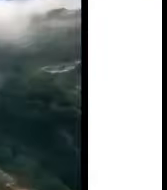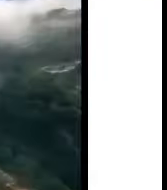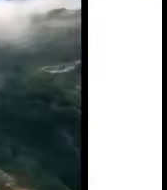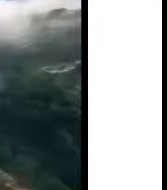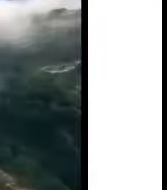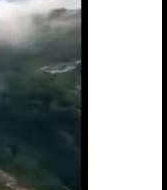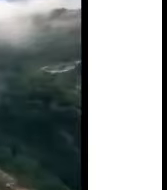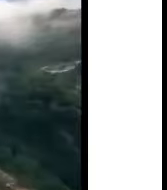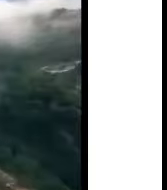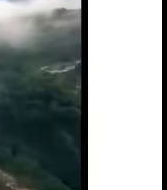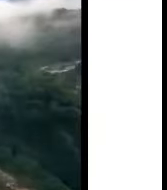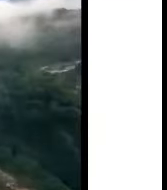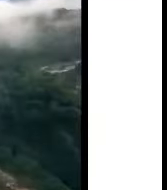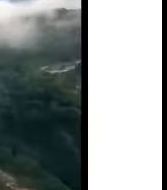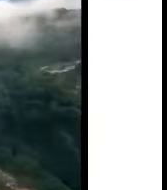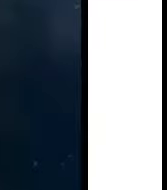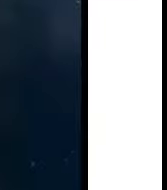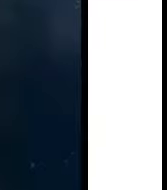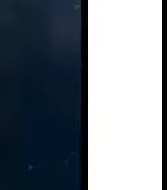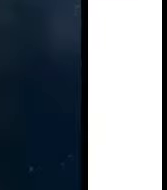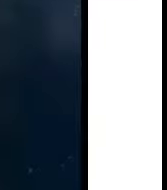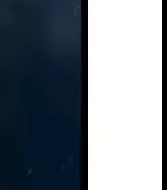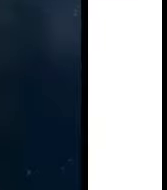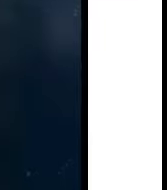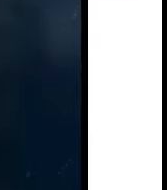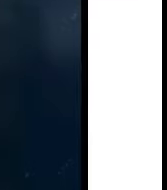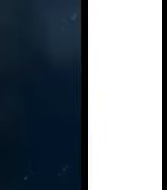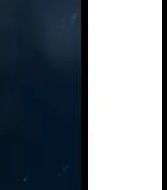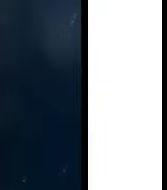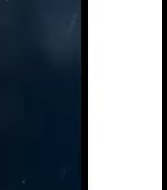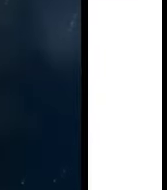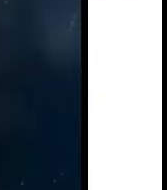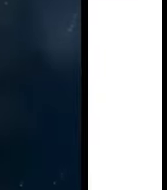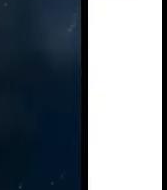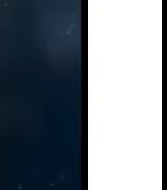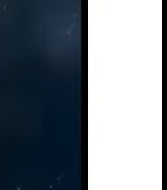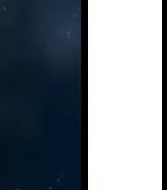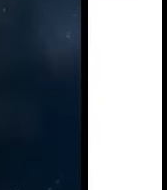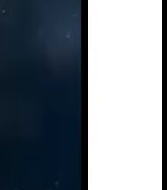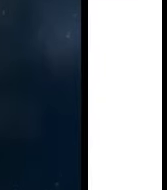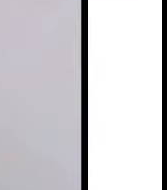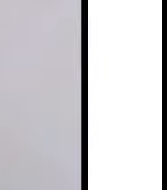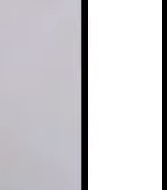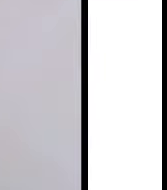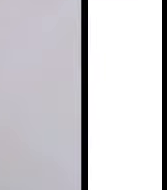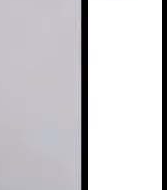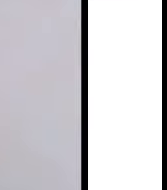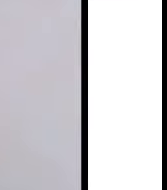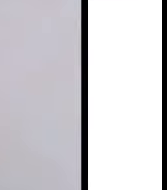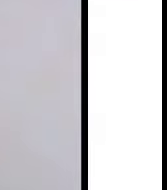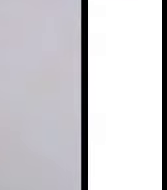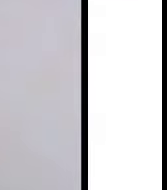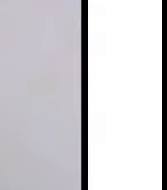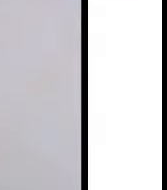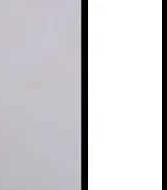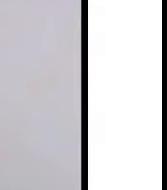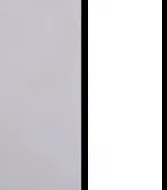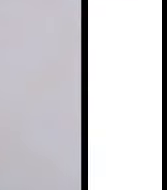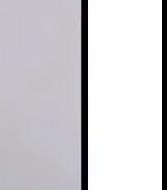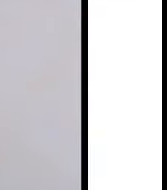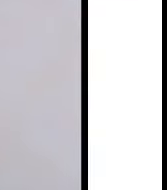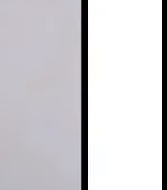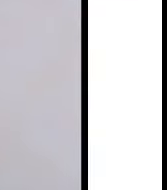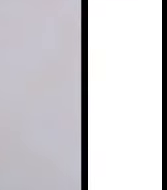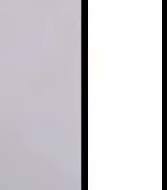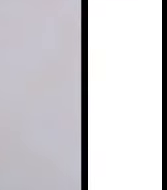genere l'ecosistema in cui gli esseri umani vivono. L'attuale pandemia poi